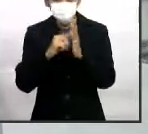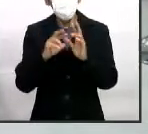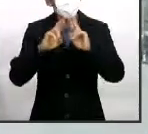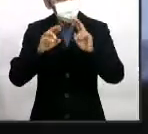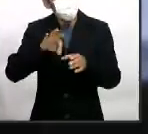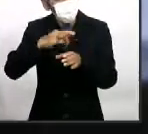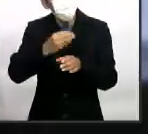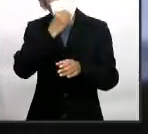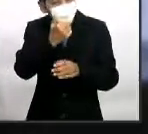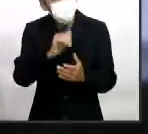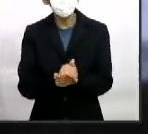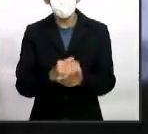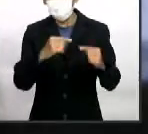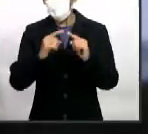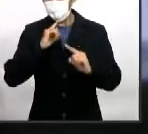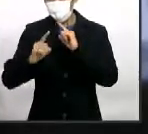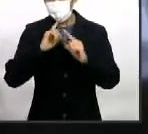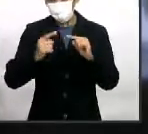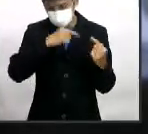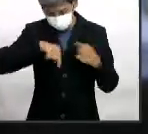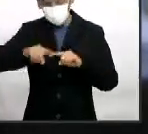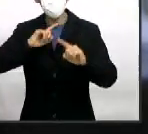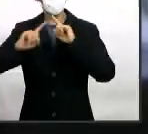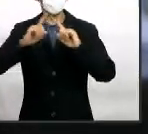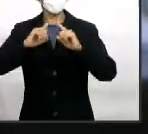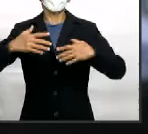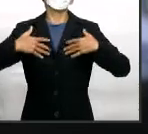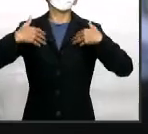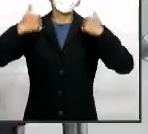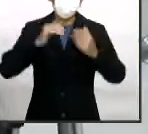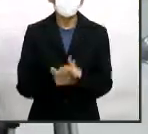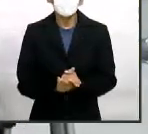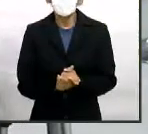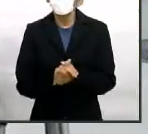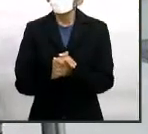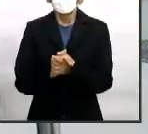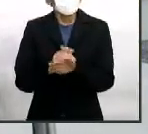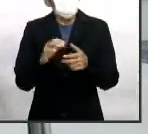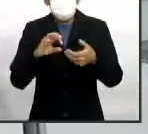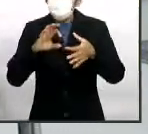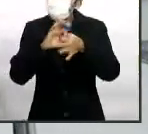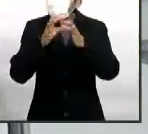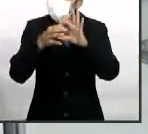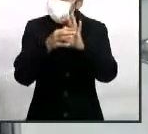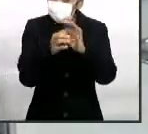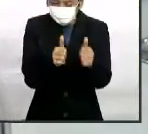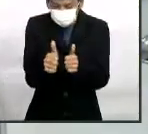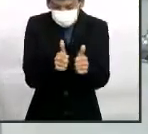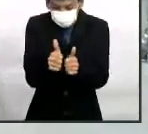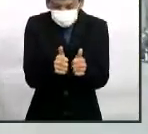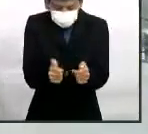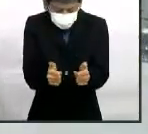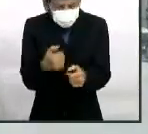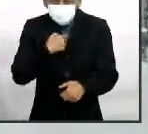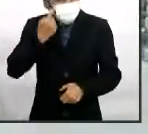านกันได้นะฮะเดี๋ยวเรามาต่อเรื่องกันจากข้างนอกดีกว่าตรงนี้น่าจะนั่งชิวข้างนอกพูดถึงในเรื่องของ e-sport เชื่อว่าหลายๆคนยัง